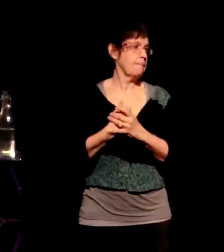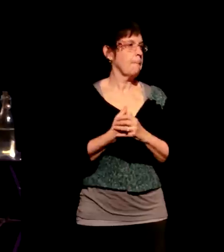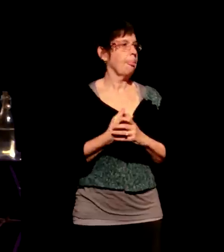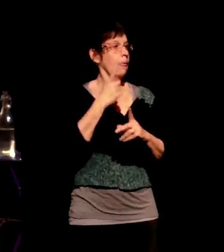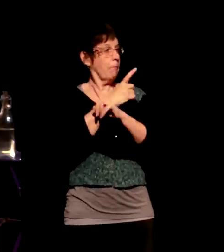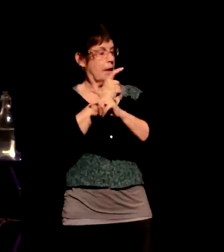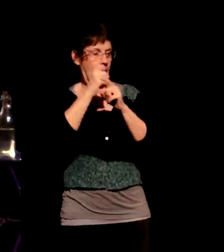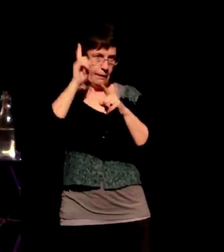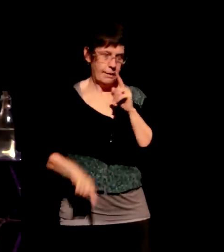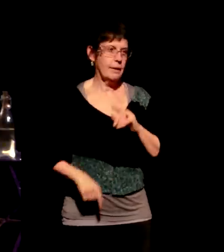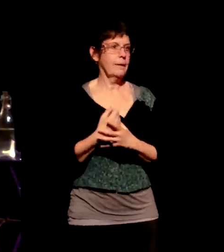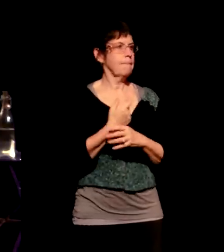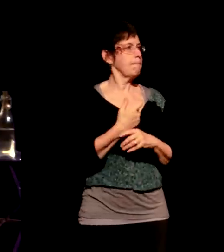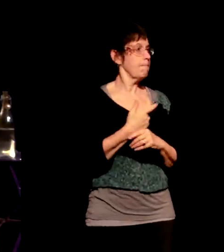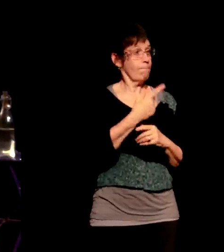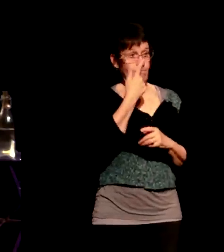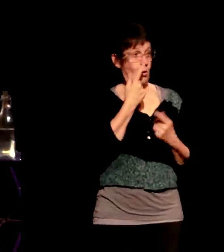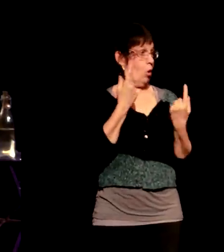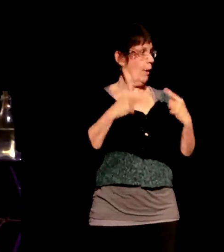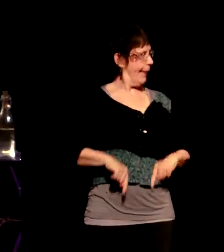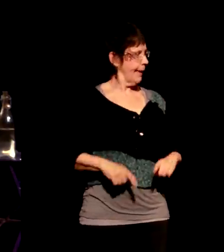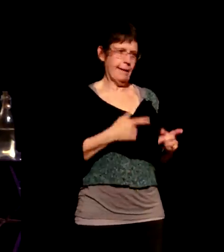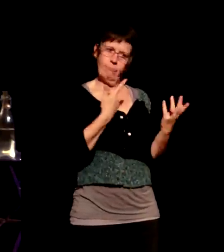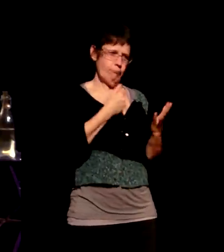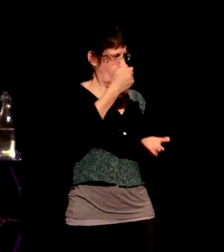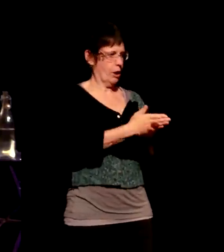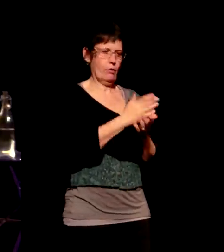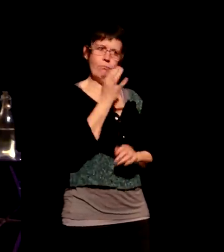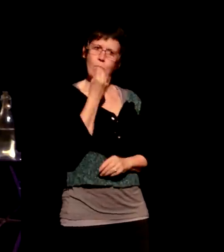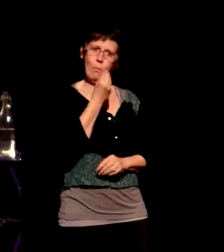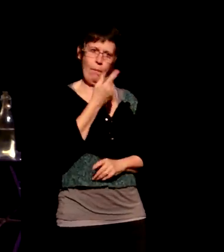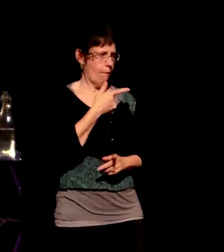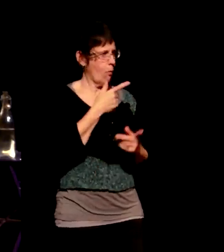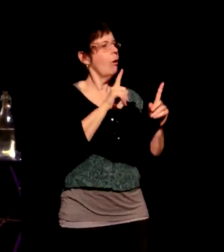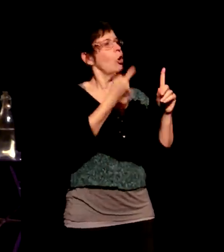pour considérer qu'il est légitime de ne pas permettre à Dieudonné de s'exprimer.